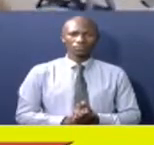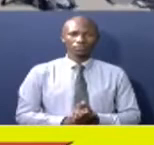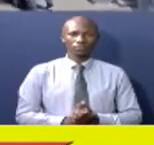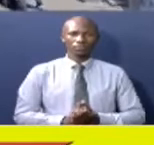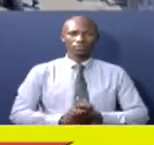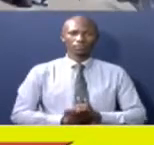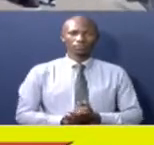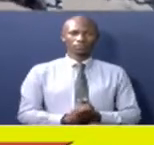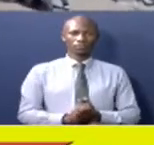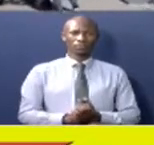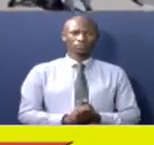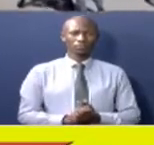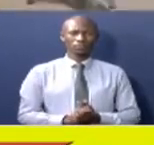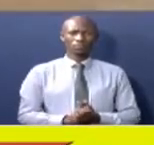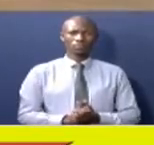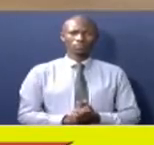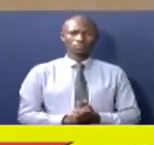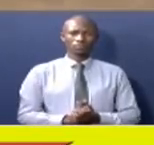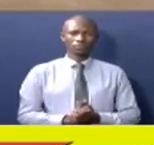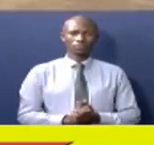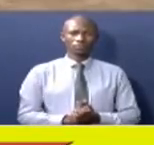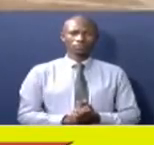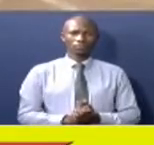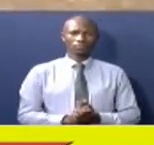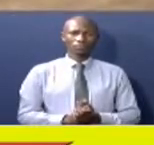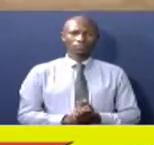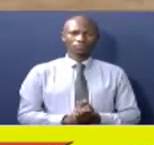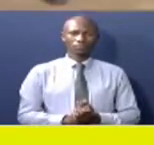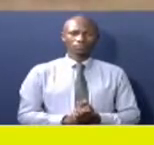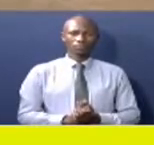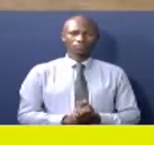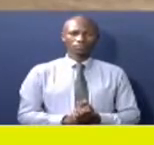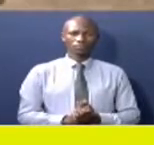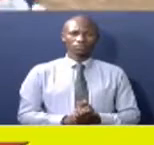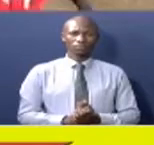hii anasema wacha niwe mchangiaji wa goli. Derek